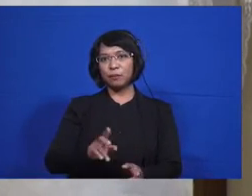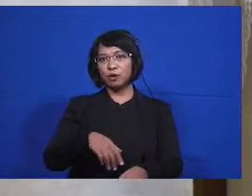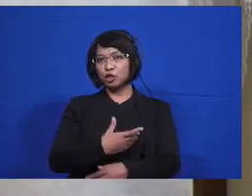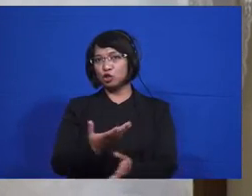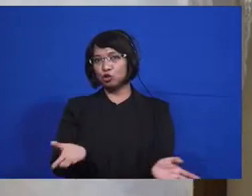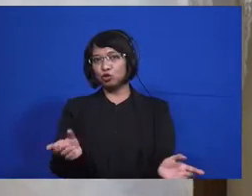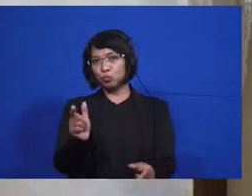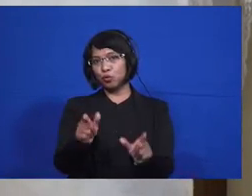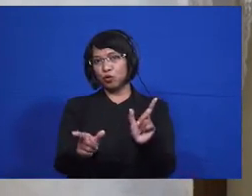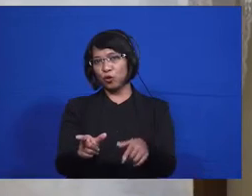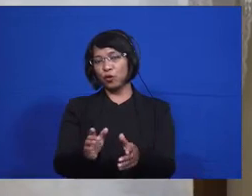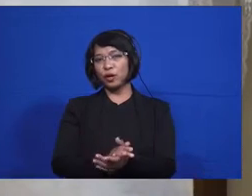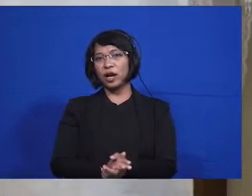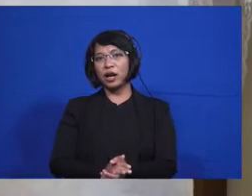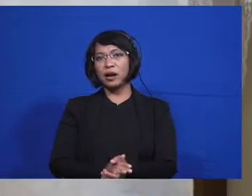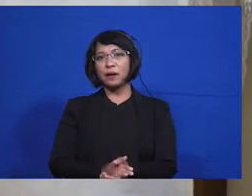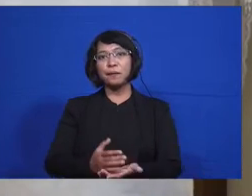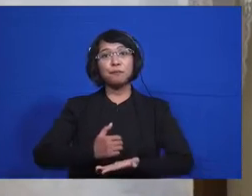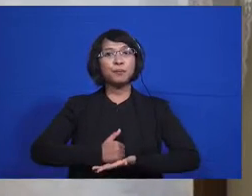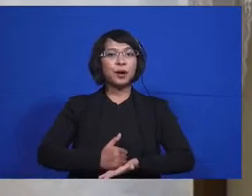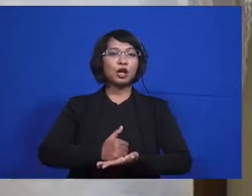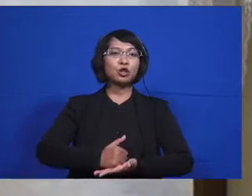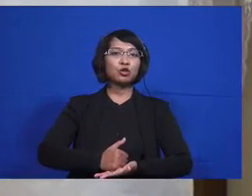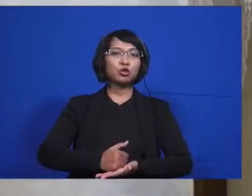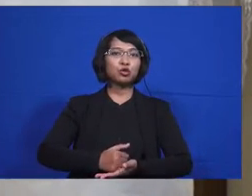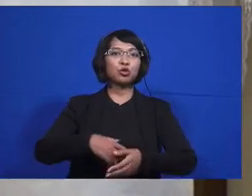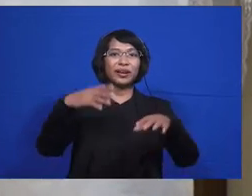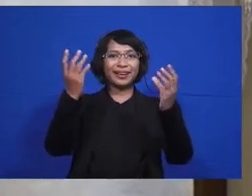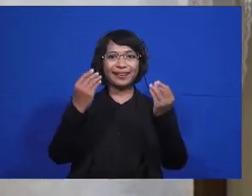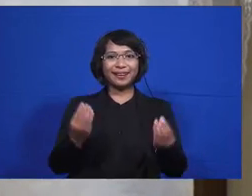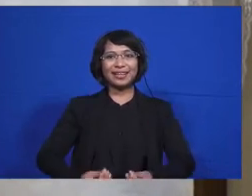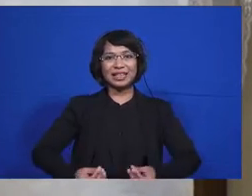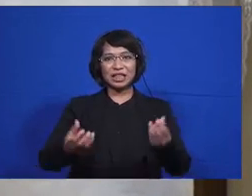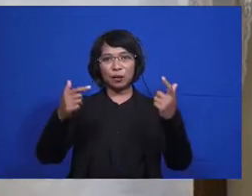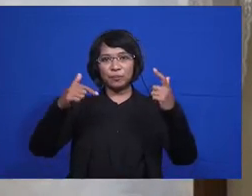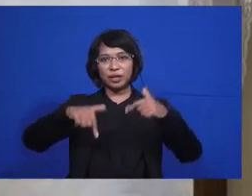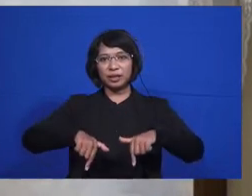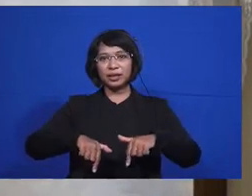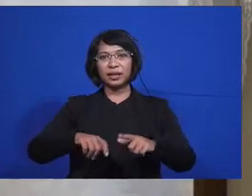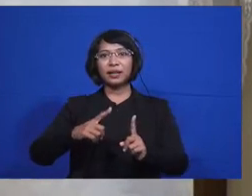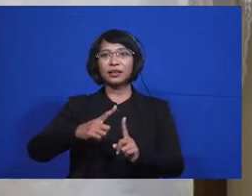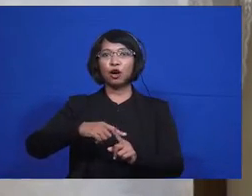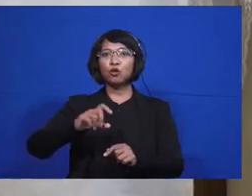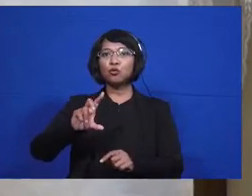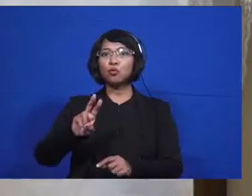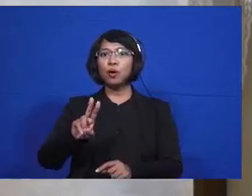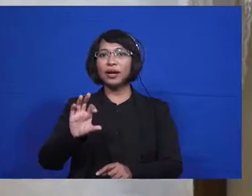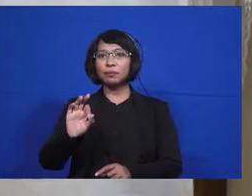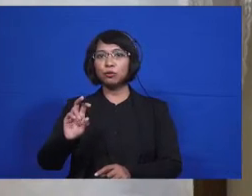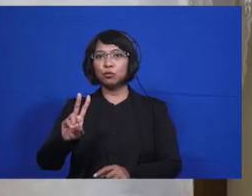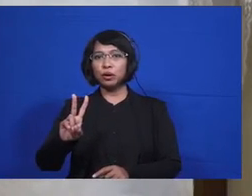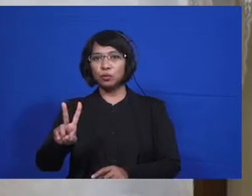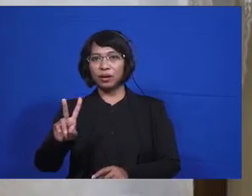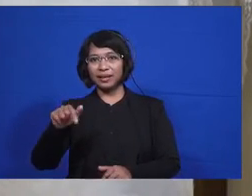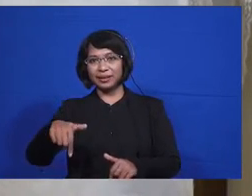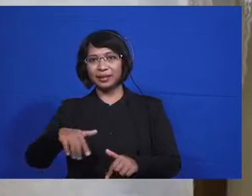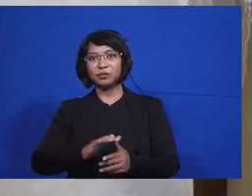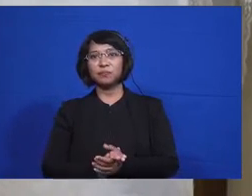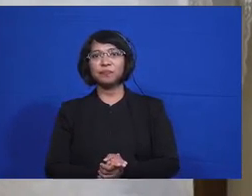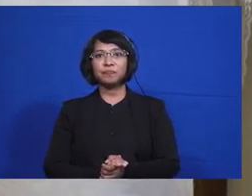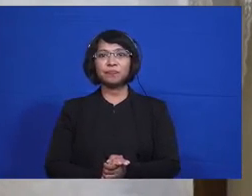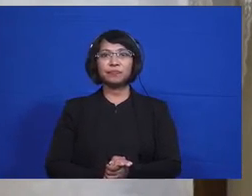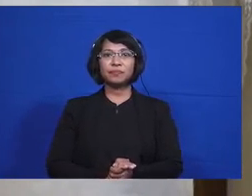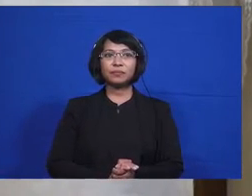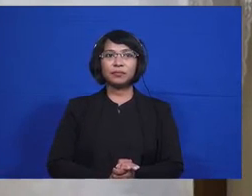telah membantu dalam tersenggaranya perayaan Ekaristi Tahbisan Imamat tahun 2022 ini. Toko